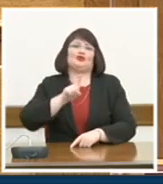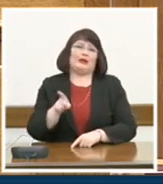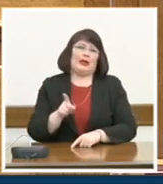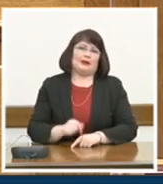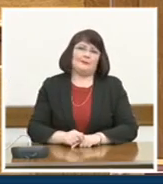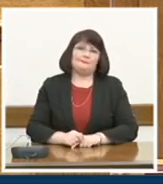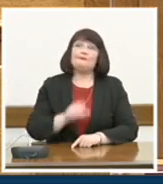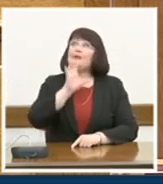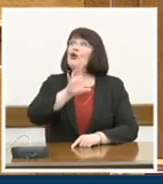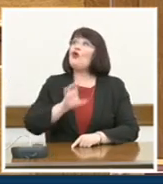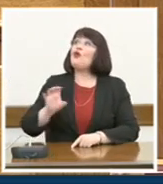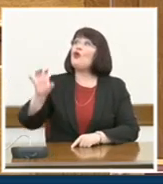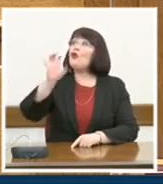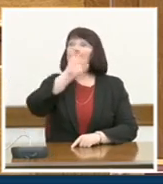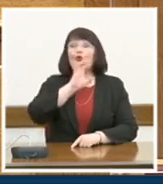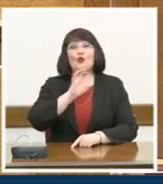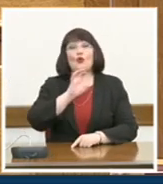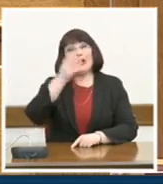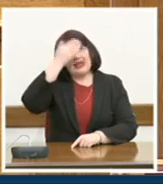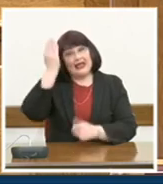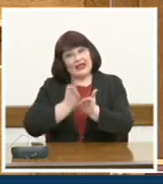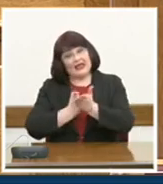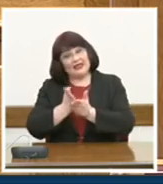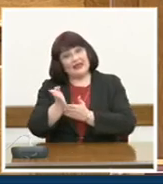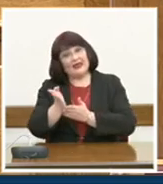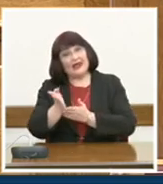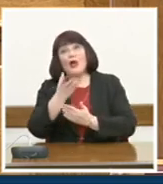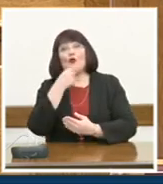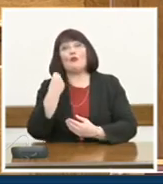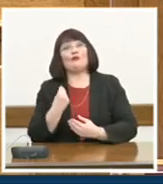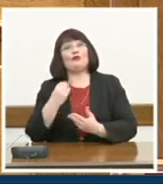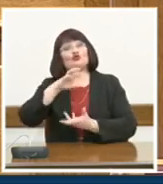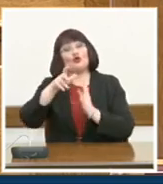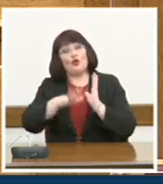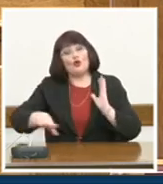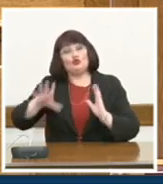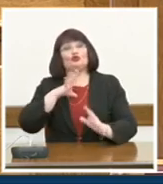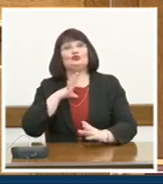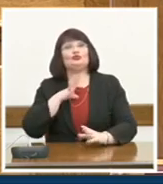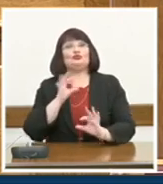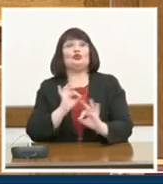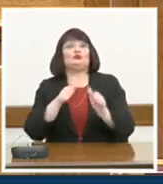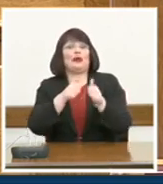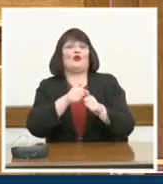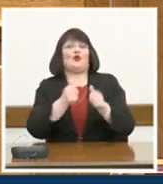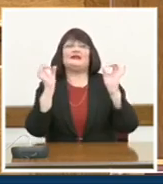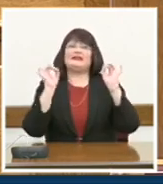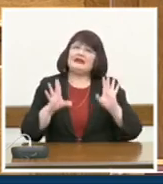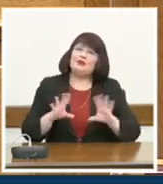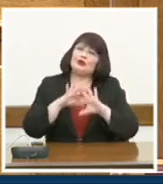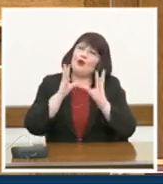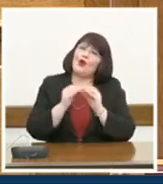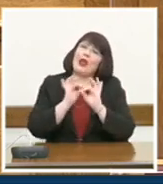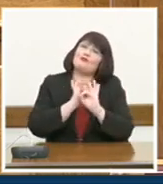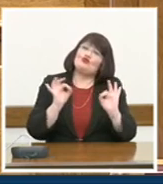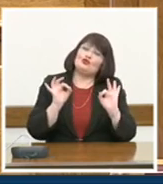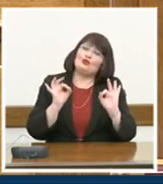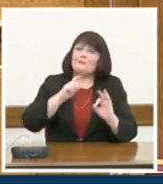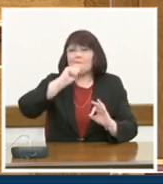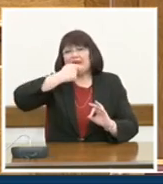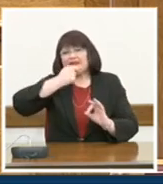ένας κόσμος που είναι ηθικά και αγγελικά πλασμένος, που δεν γίνονται παρακολουθήσεις, που οι μυστικές υπηρεσίες